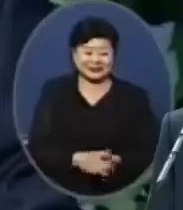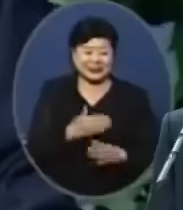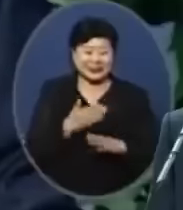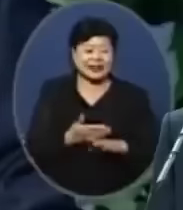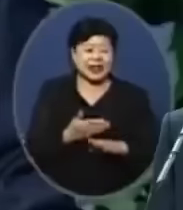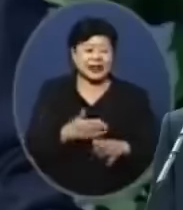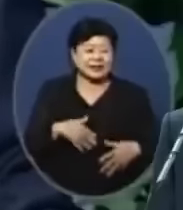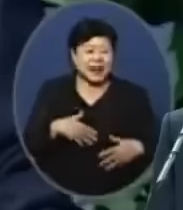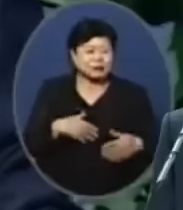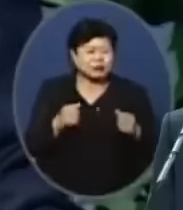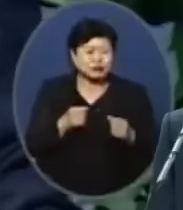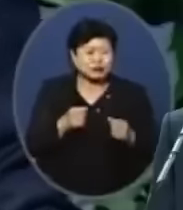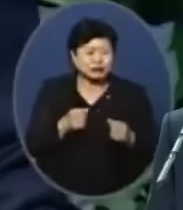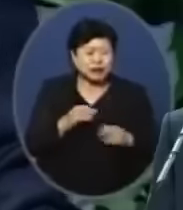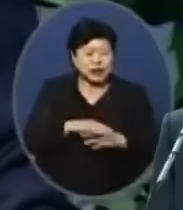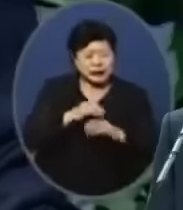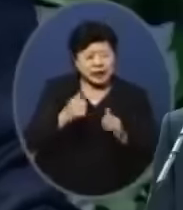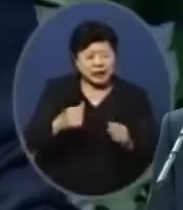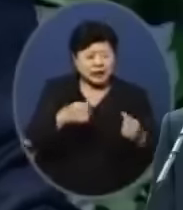남북에 대결해서 지금